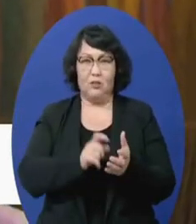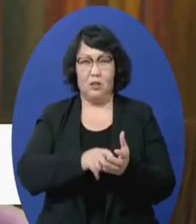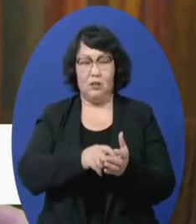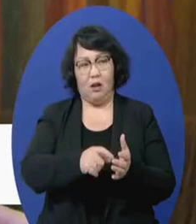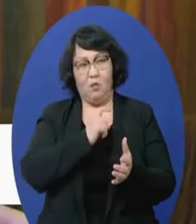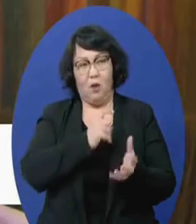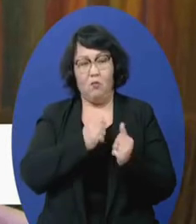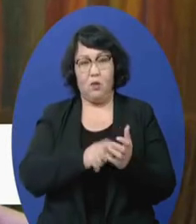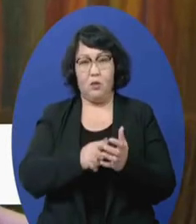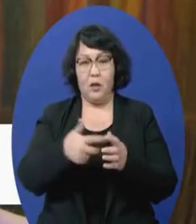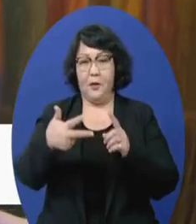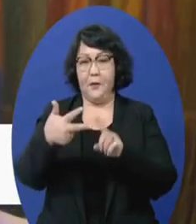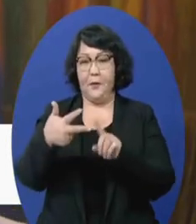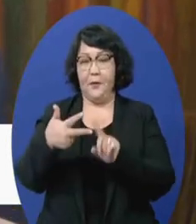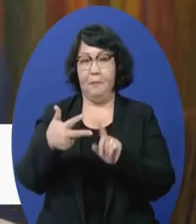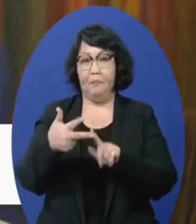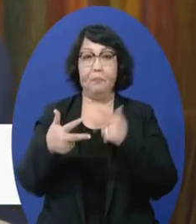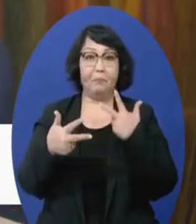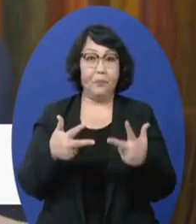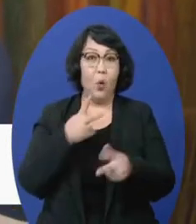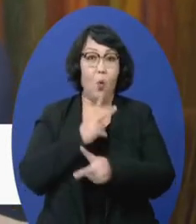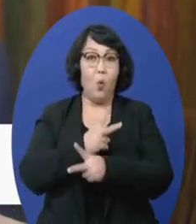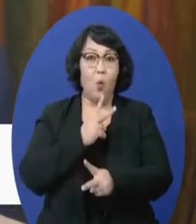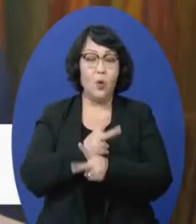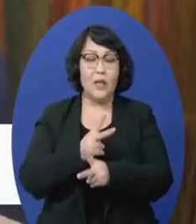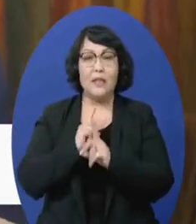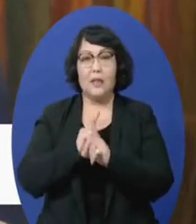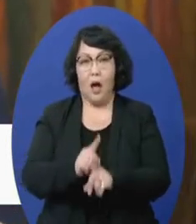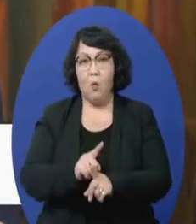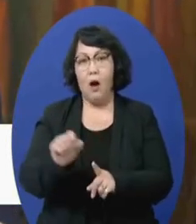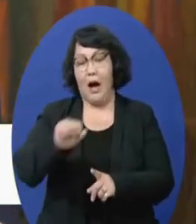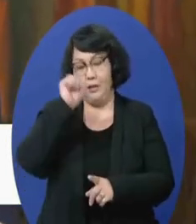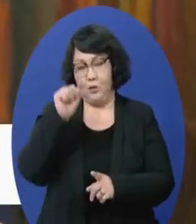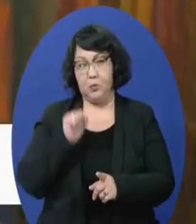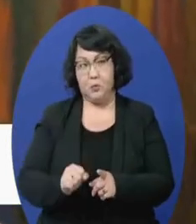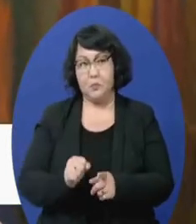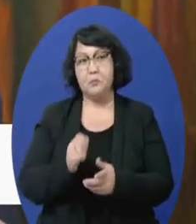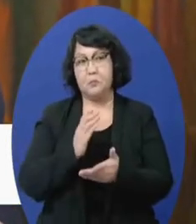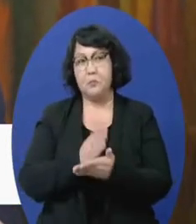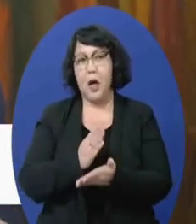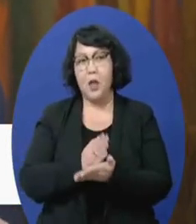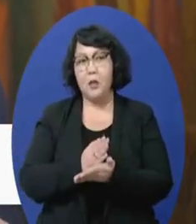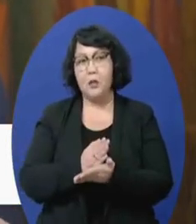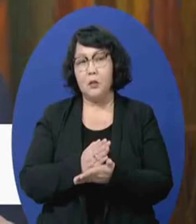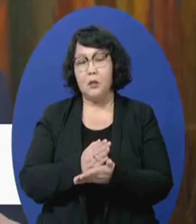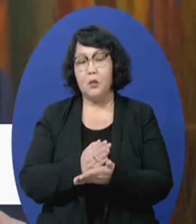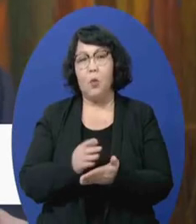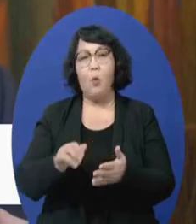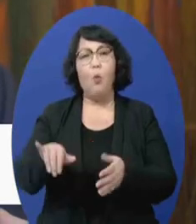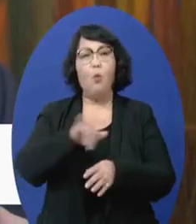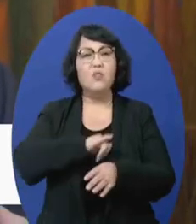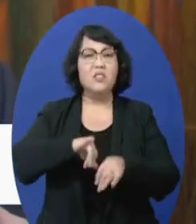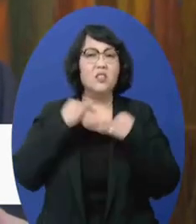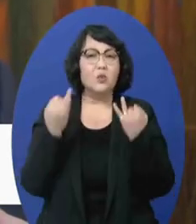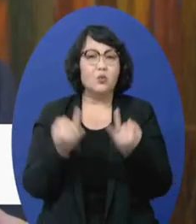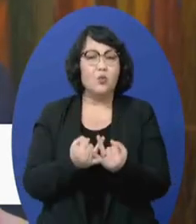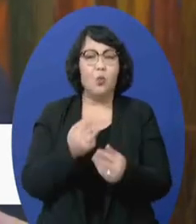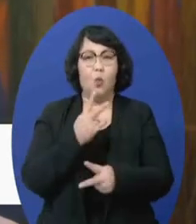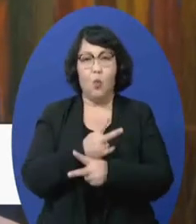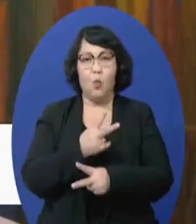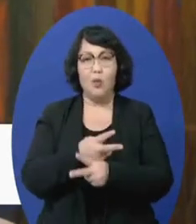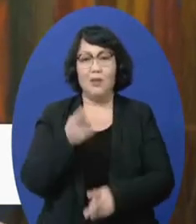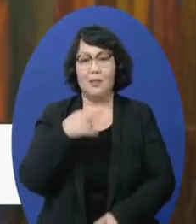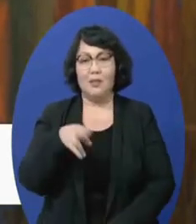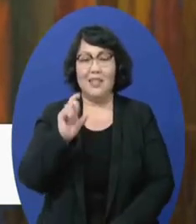нь эрх зүйн хүрээндээ бас асуудал авч үзэх хэрэгтэй байна. Улсын хурлын хууль болон нэгийн тухай